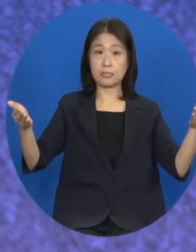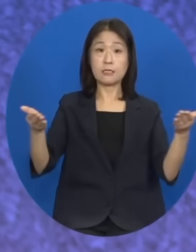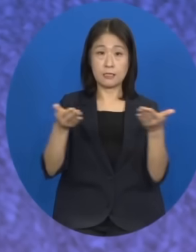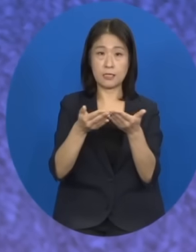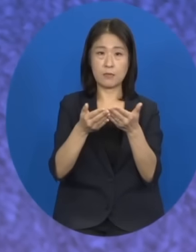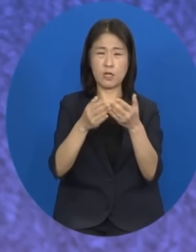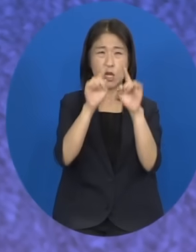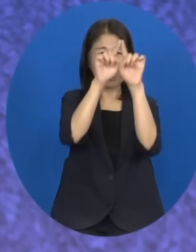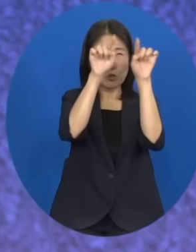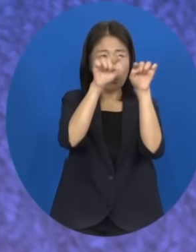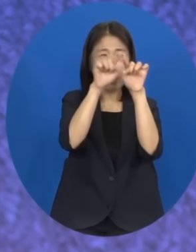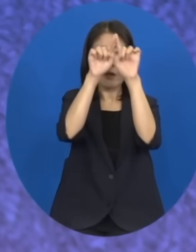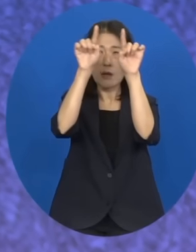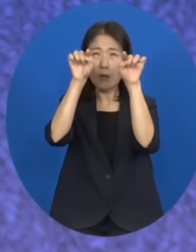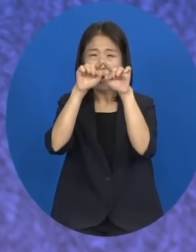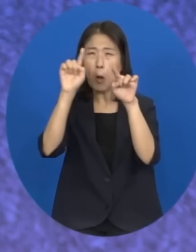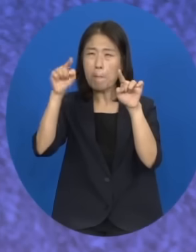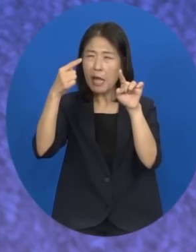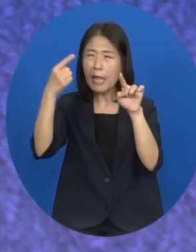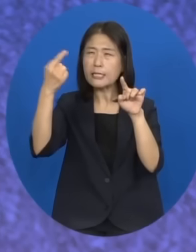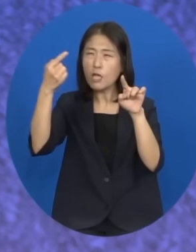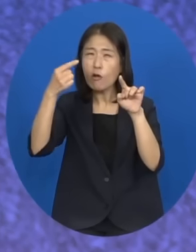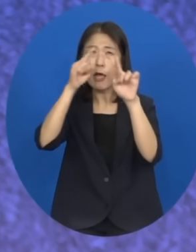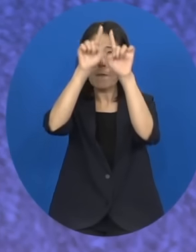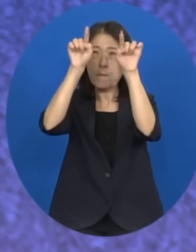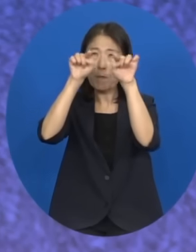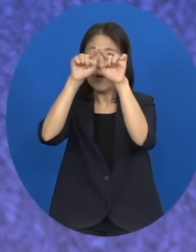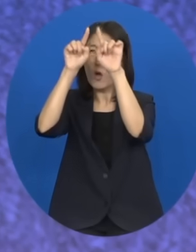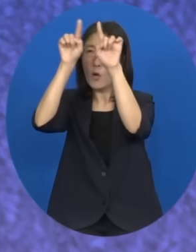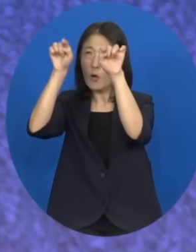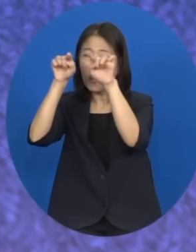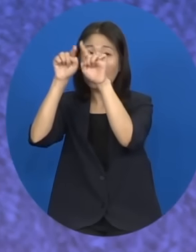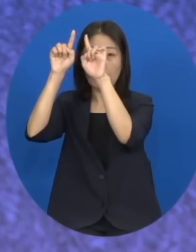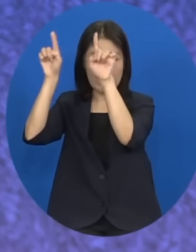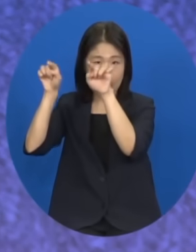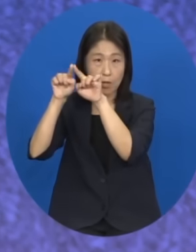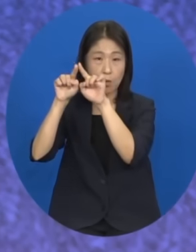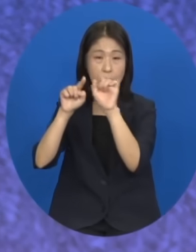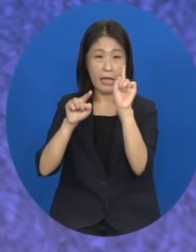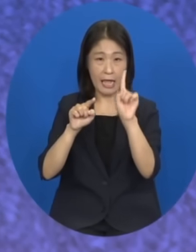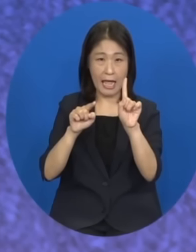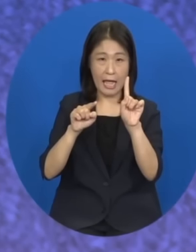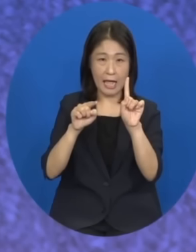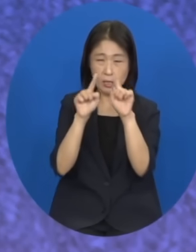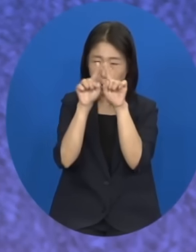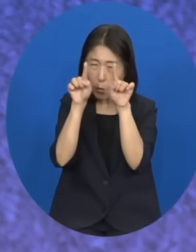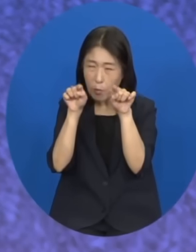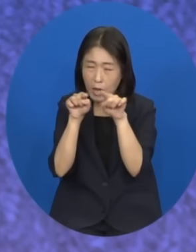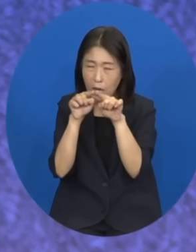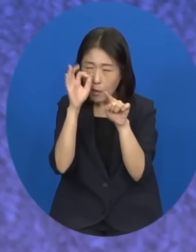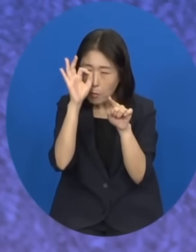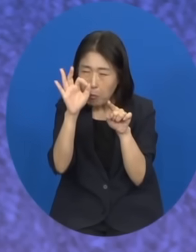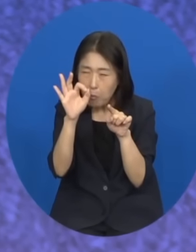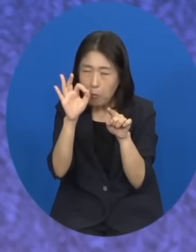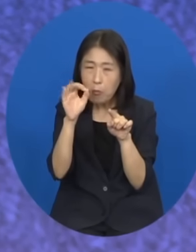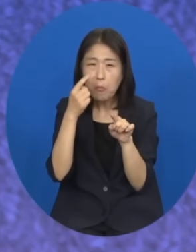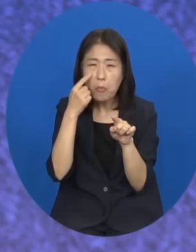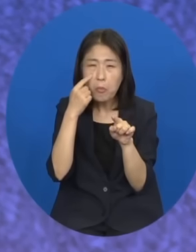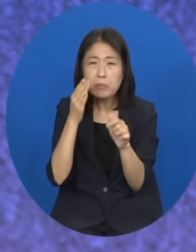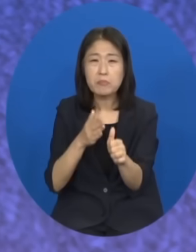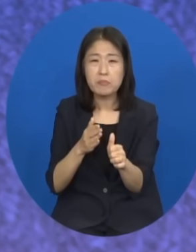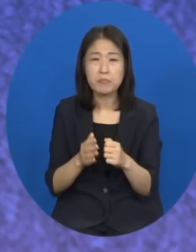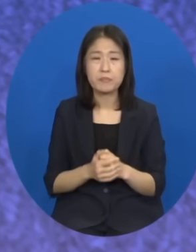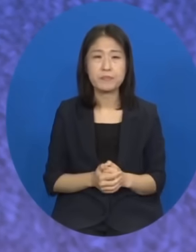다 칸을 쳐서 한 조각 한 조각을 한번 보세요.